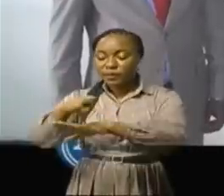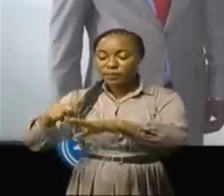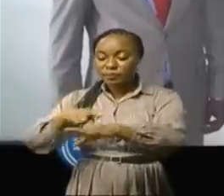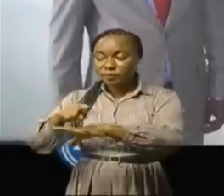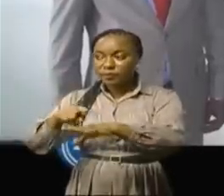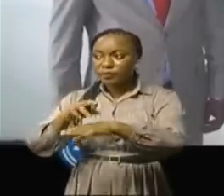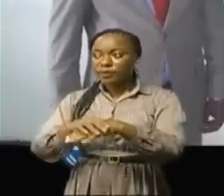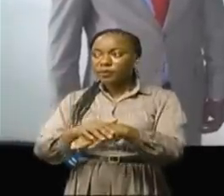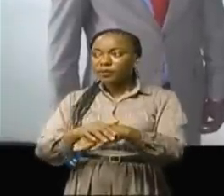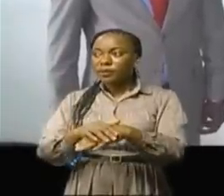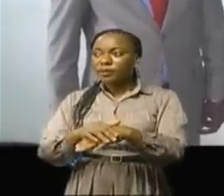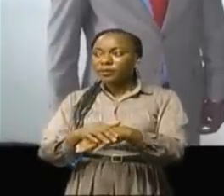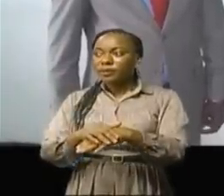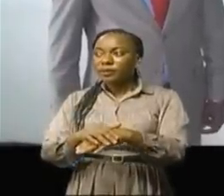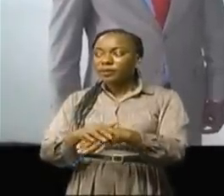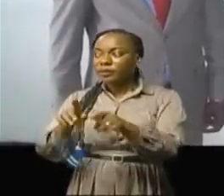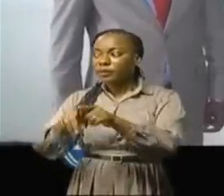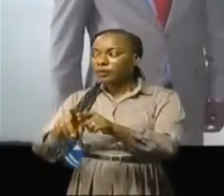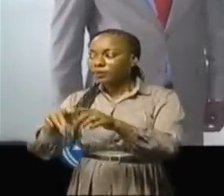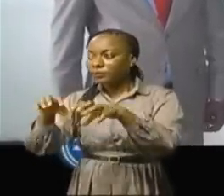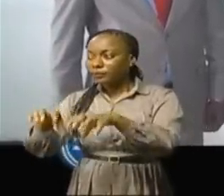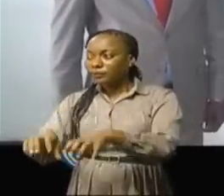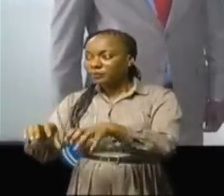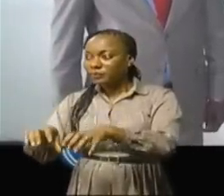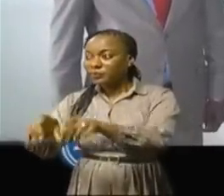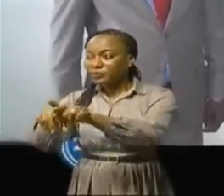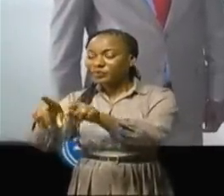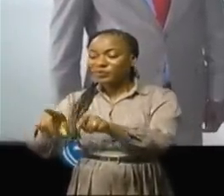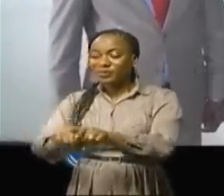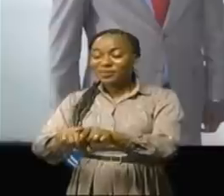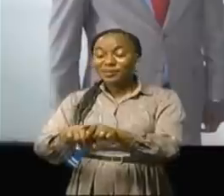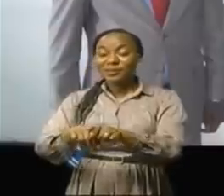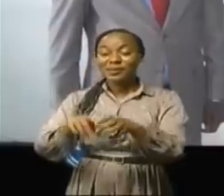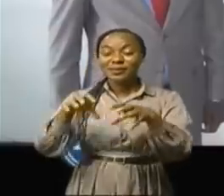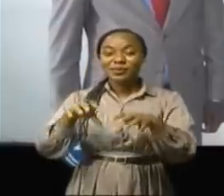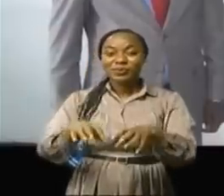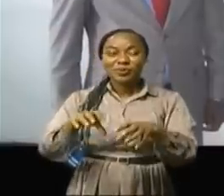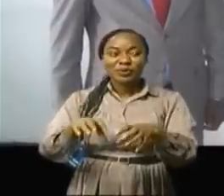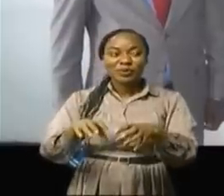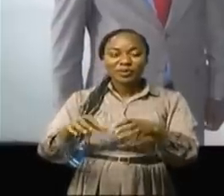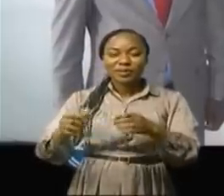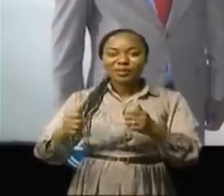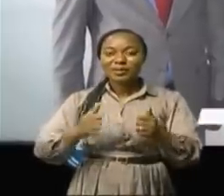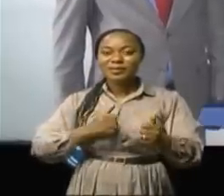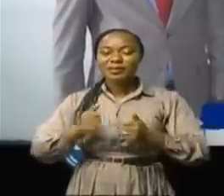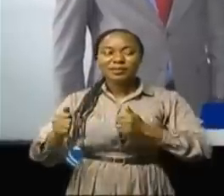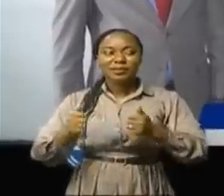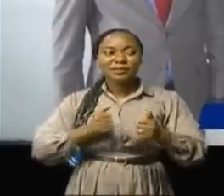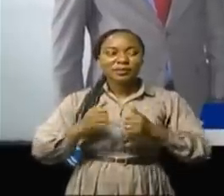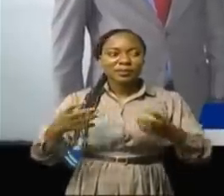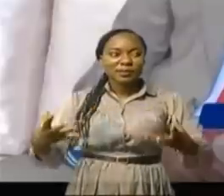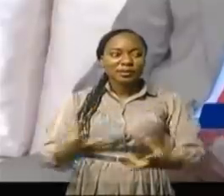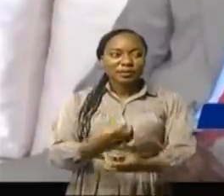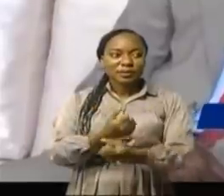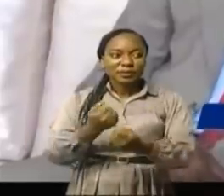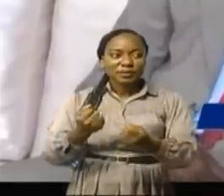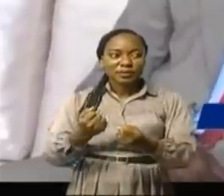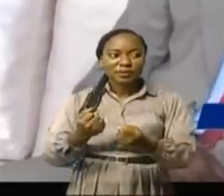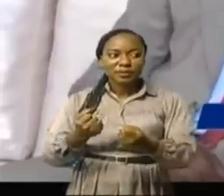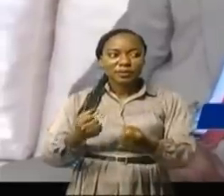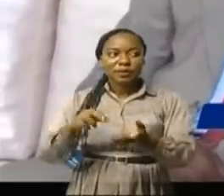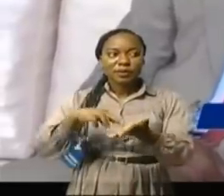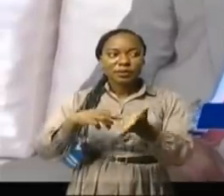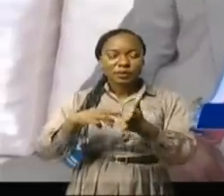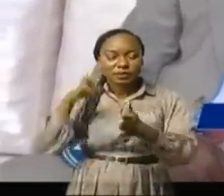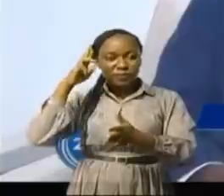sœur du Congo et la République du Rwanda à trouver une issue. Il faut